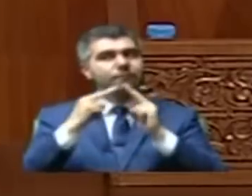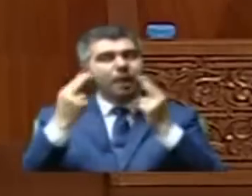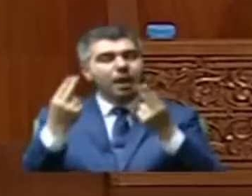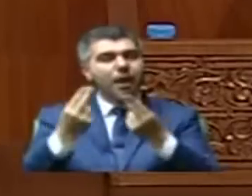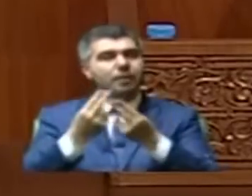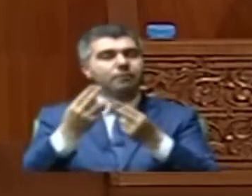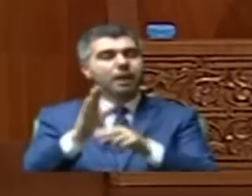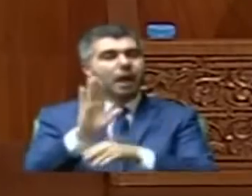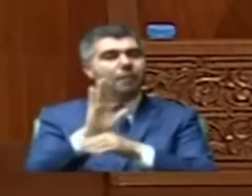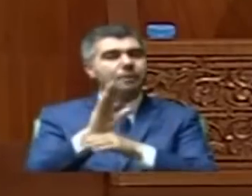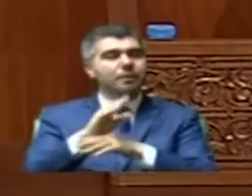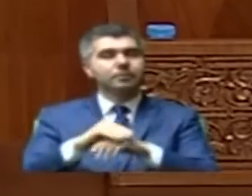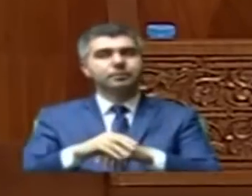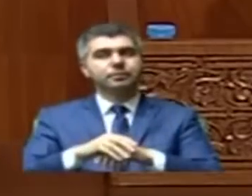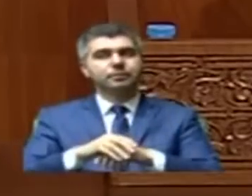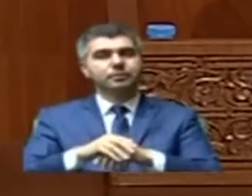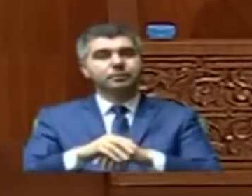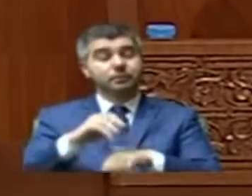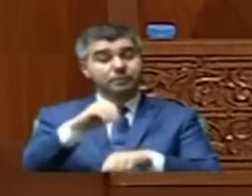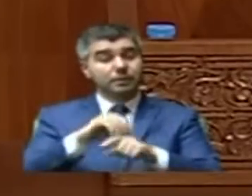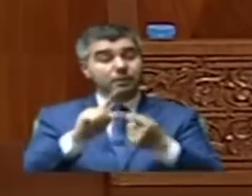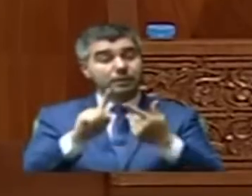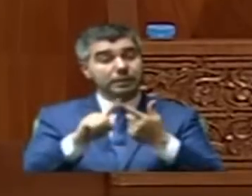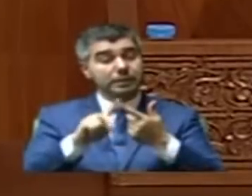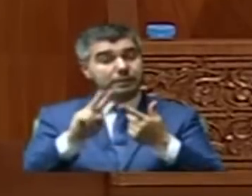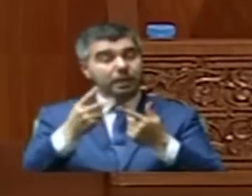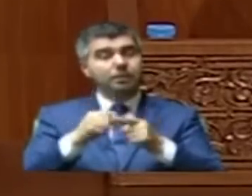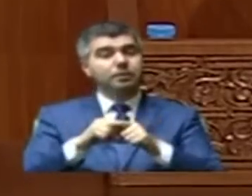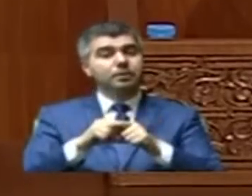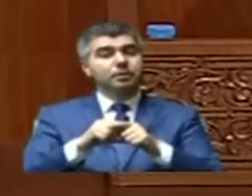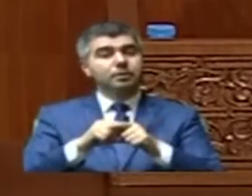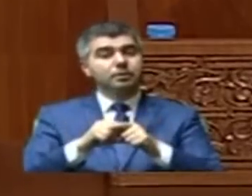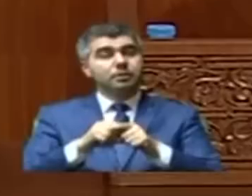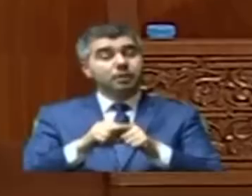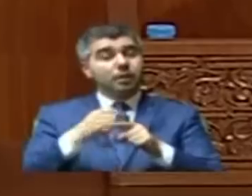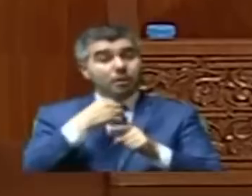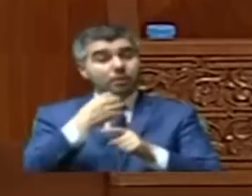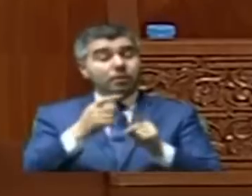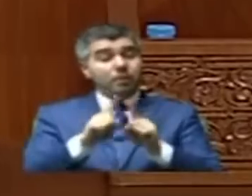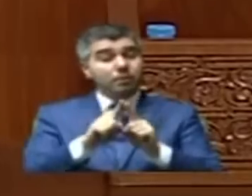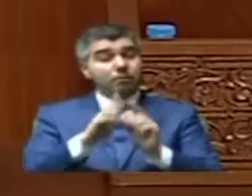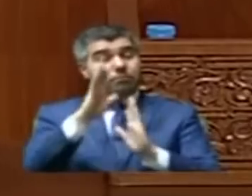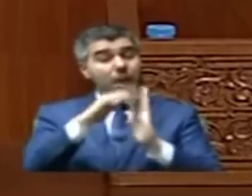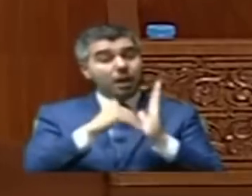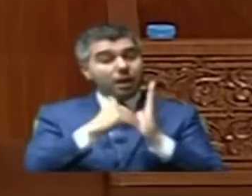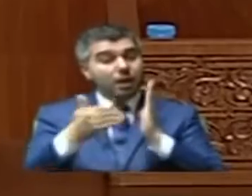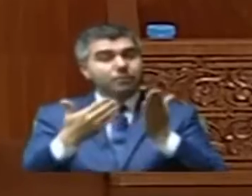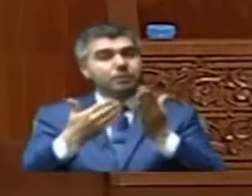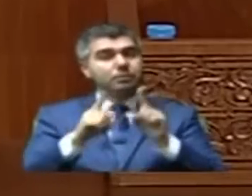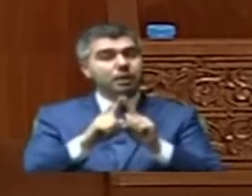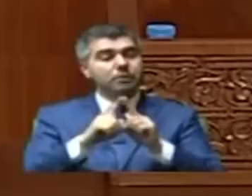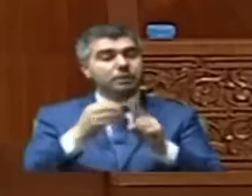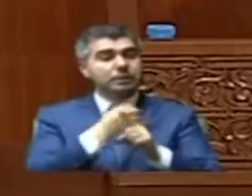ديال الخبره الموجوده عالميا هذه النقطه الاولى النقطه الثانيه بغيت ناكد لكم بان برامج الحمايه الاجتماعيه الان